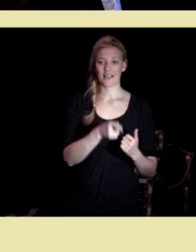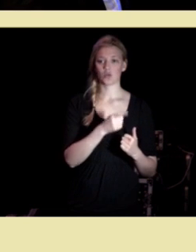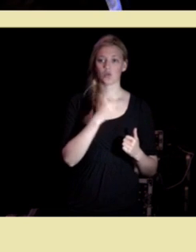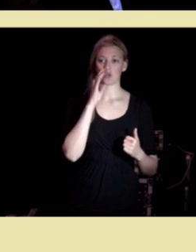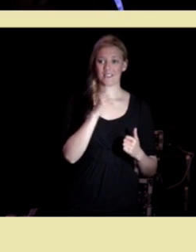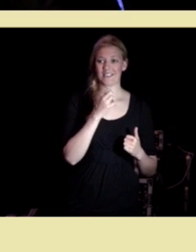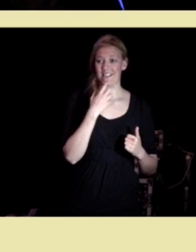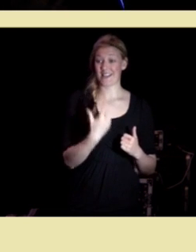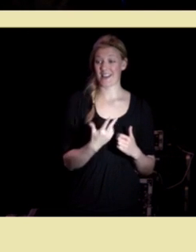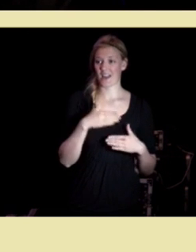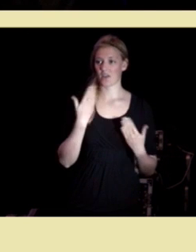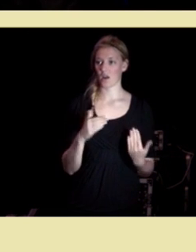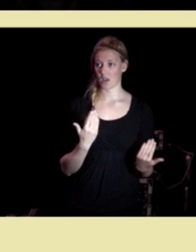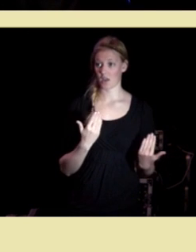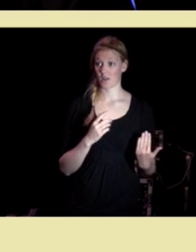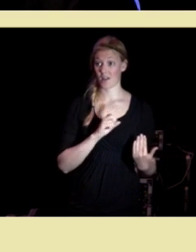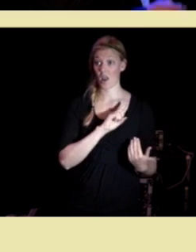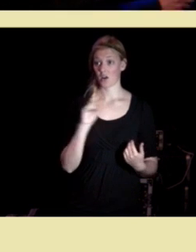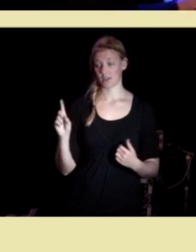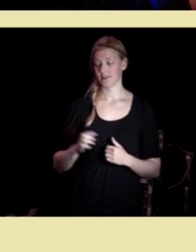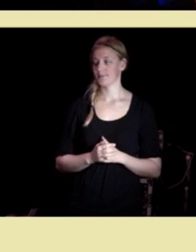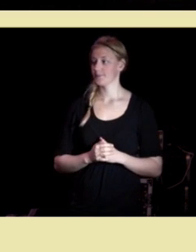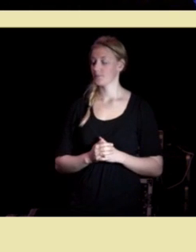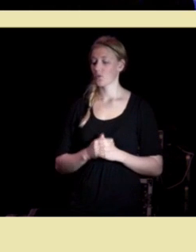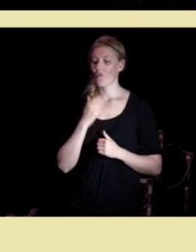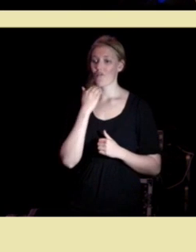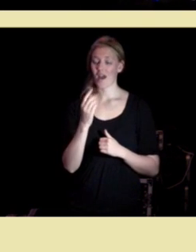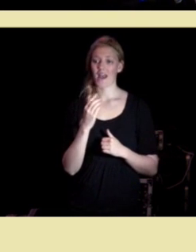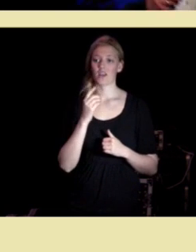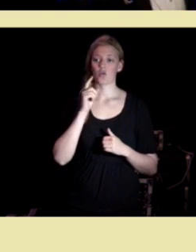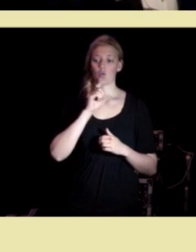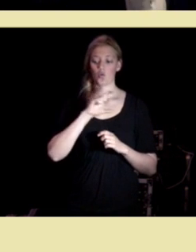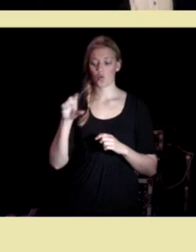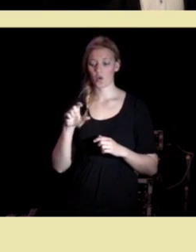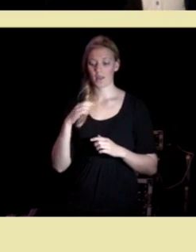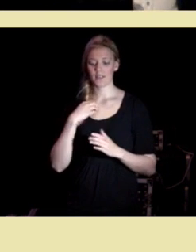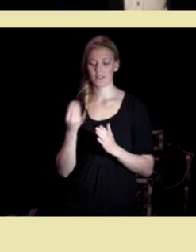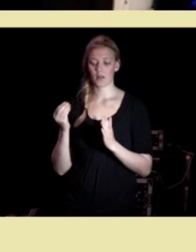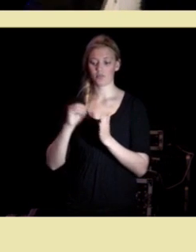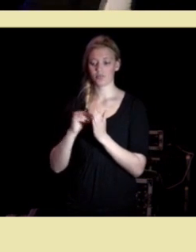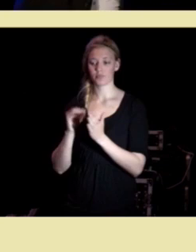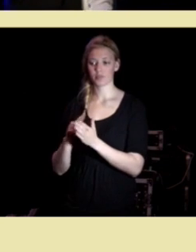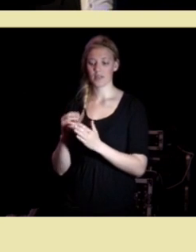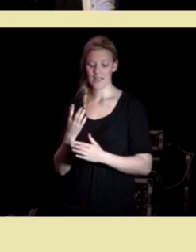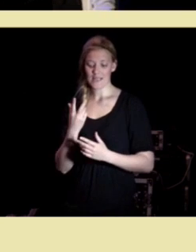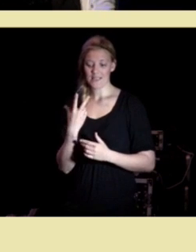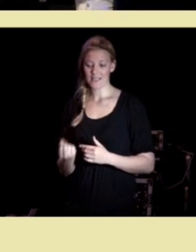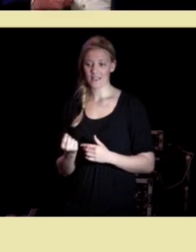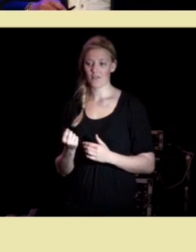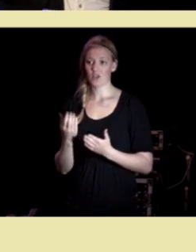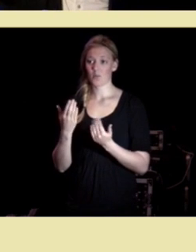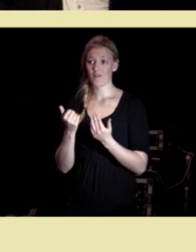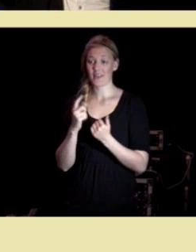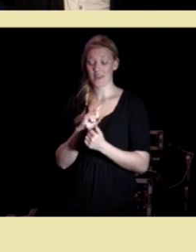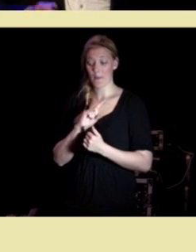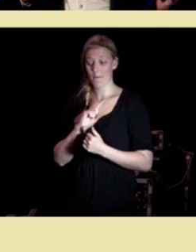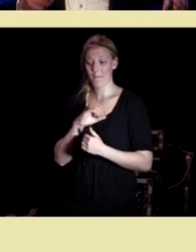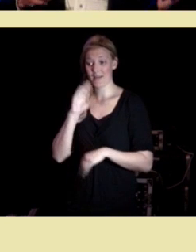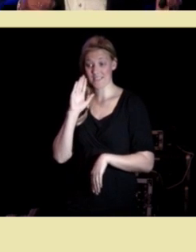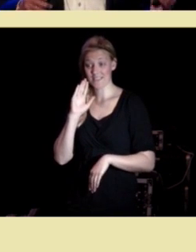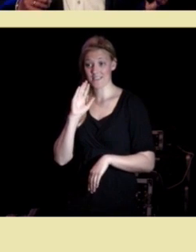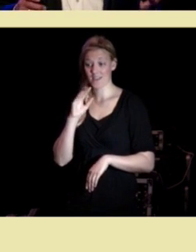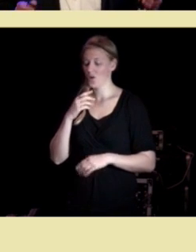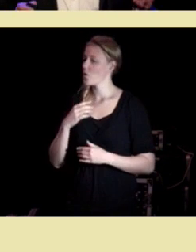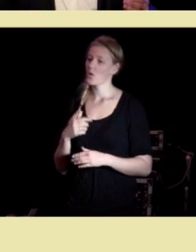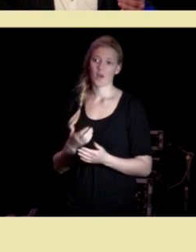litt tid det. Så sier vi det at hver uke skal dere booke inn de 30 som har ventet lengst. Det er ikke lett.